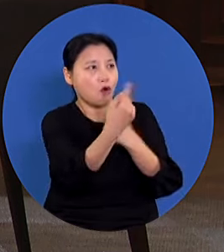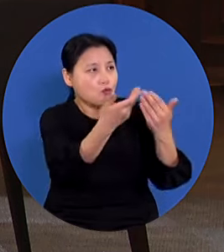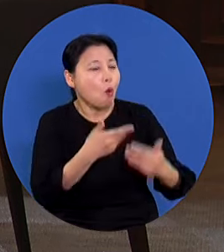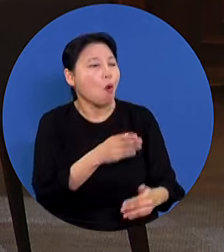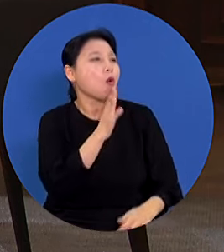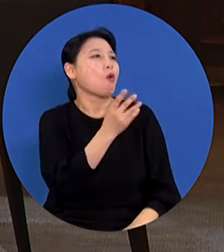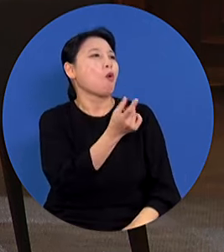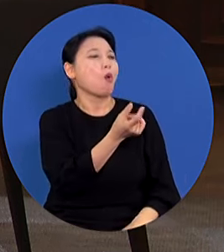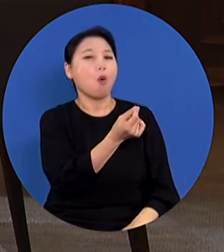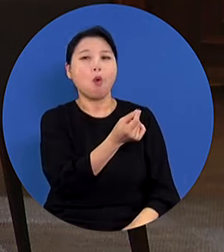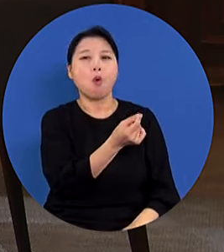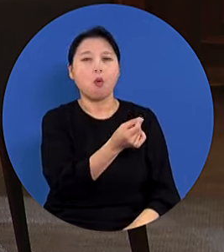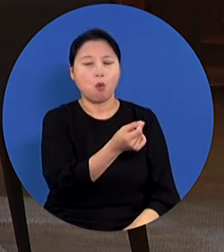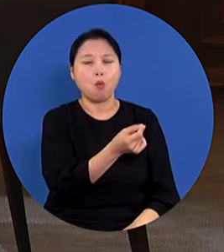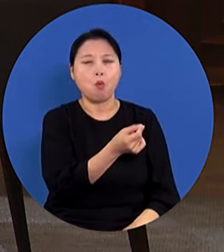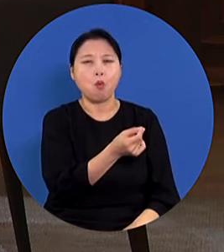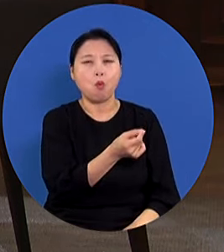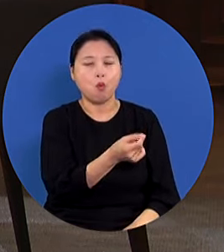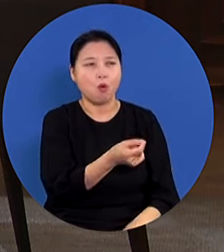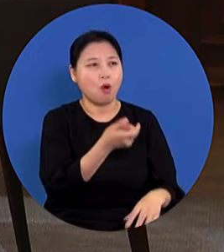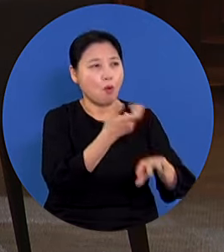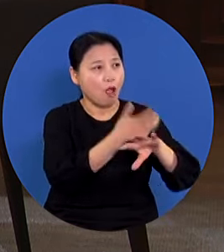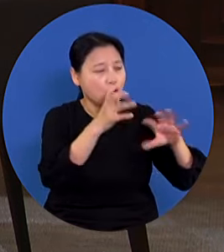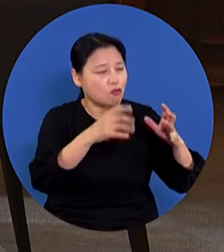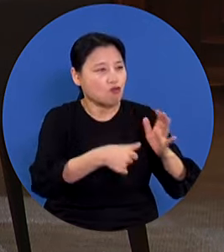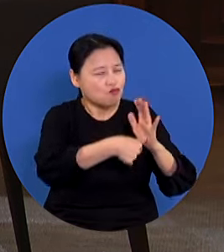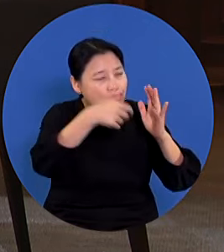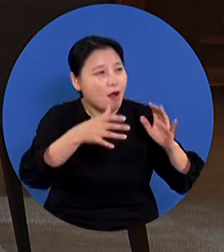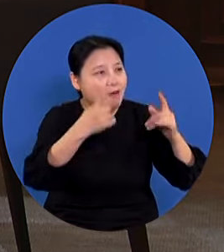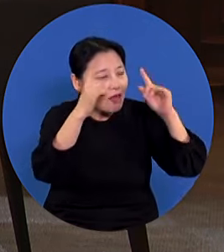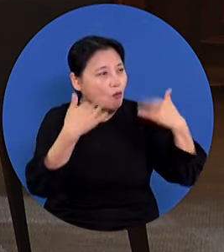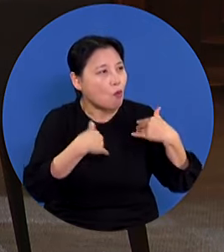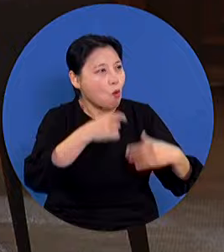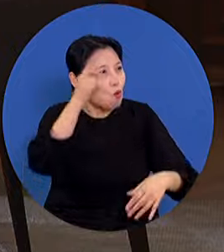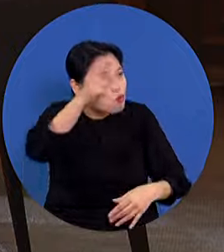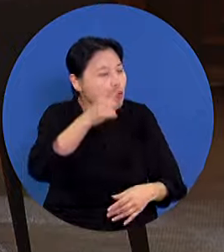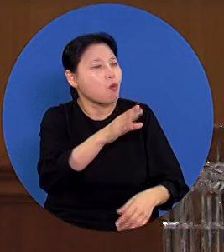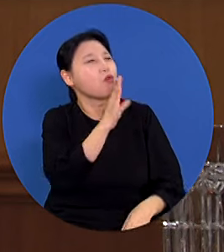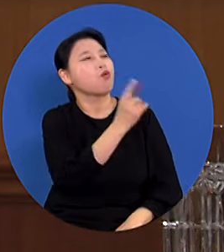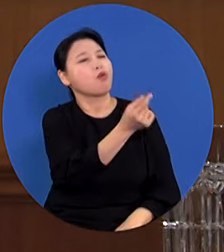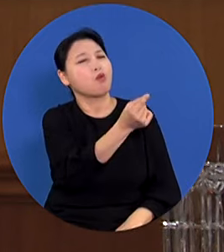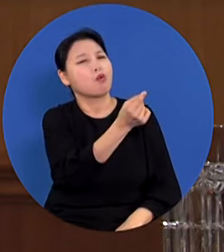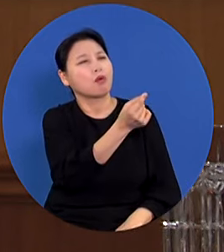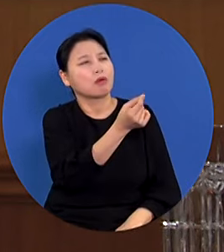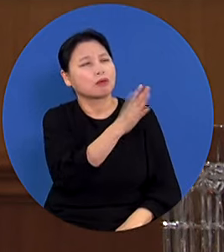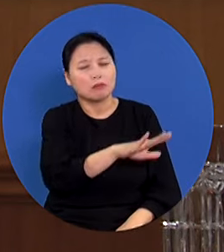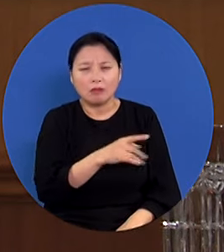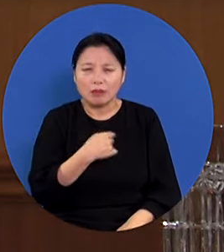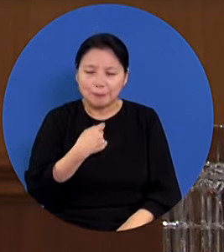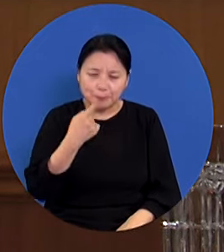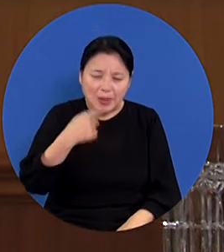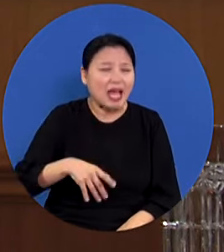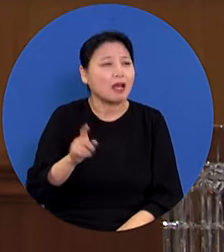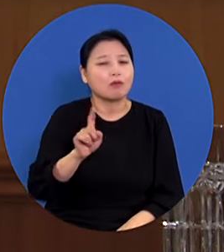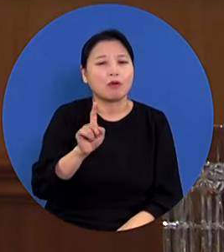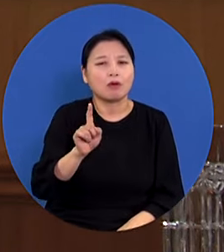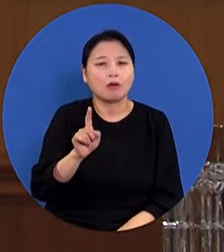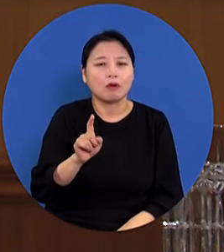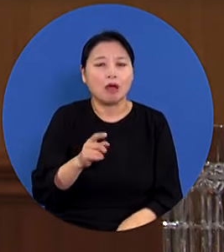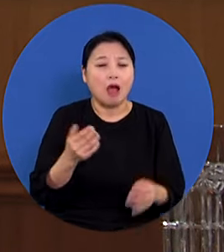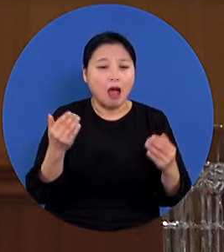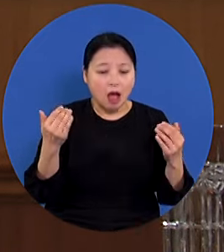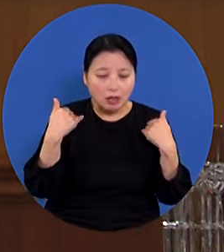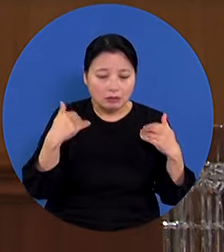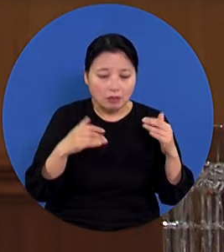굉장히 소위 명문 외국의 그런 대학들이 굉장히 뛰어난데 예. 제가 좀 그런 면에서 아쉬웠어요. 저도 거기서